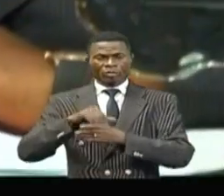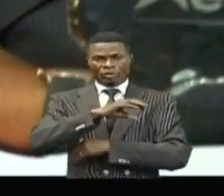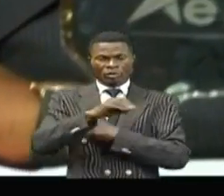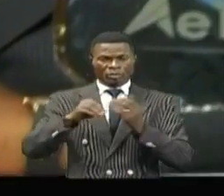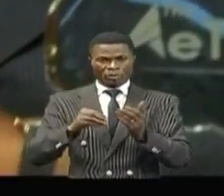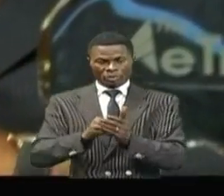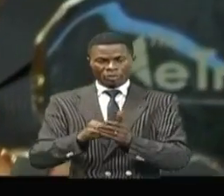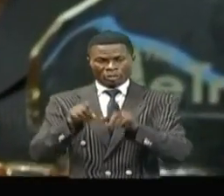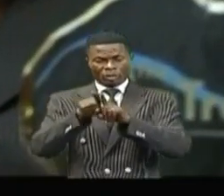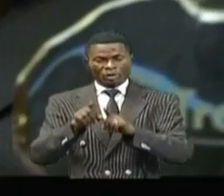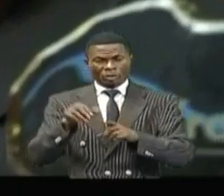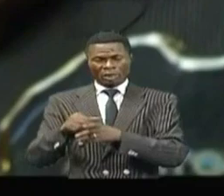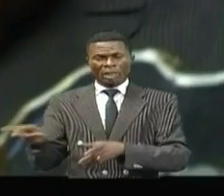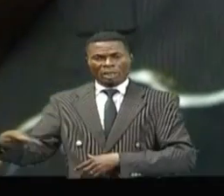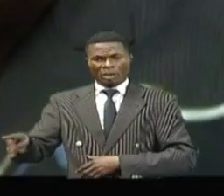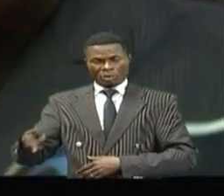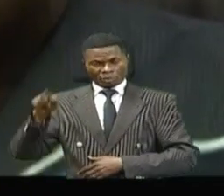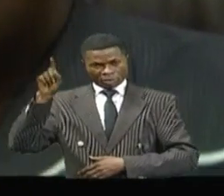que provincial.